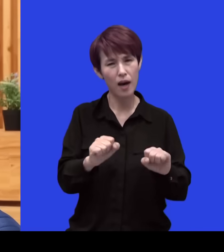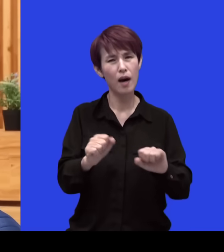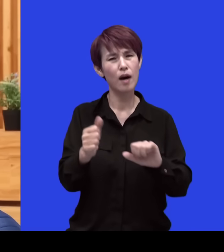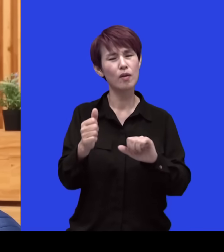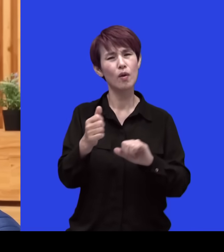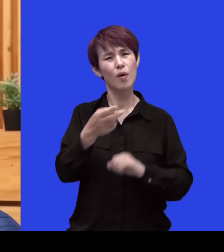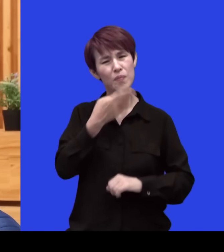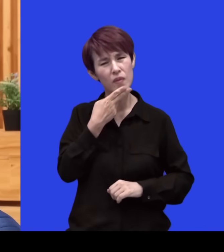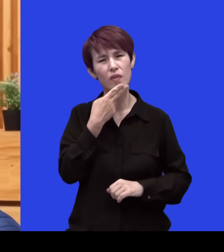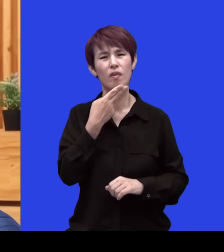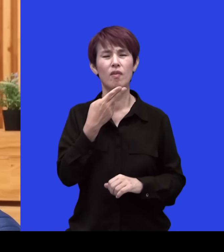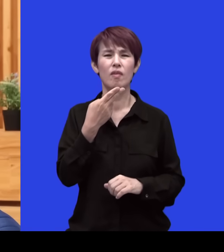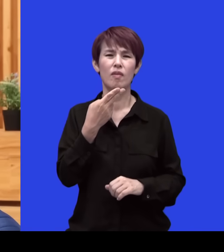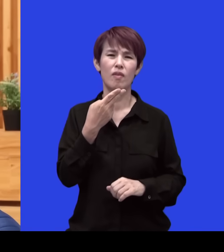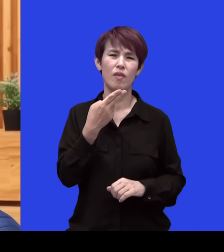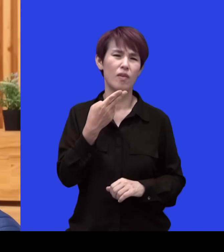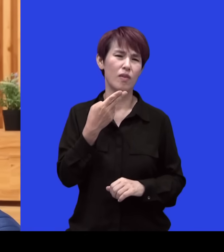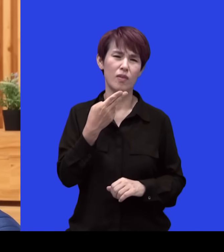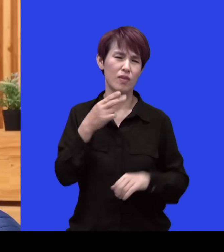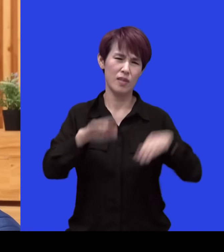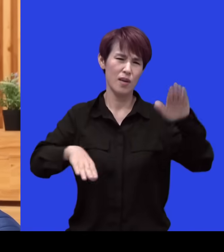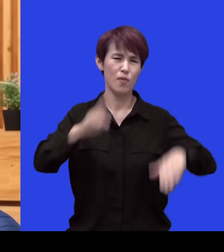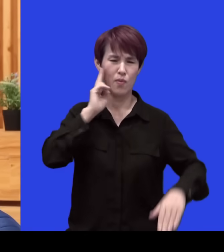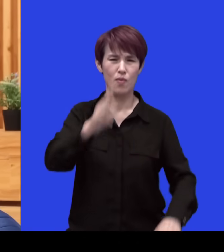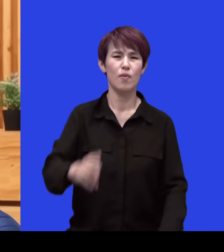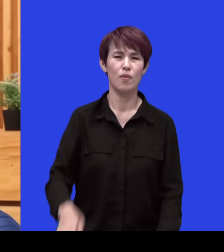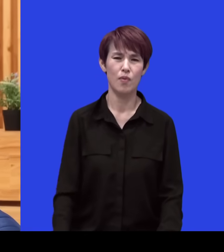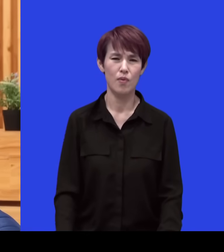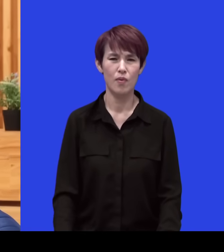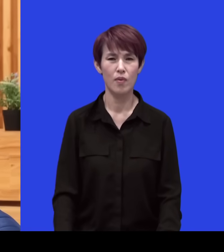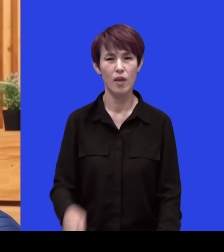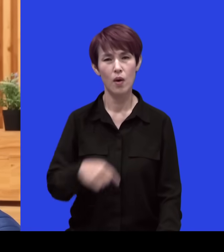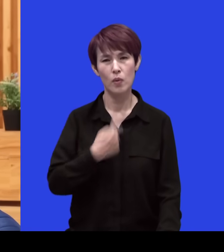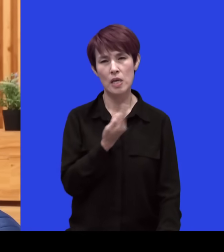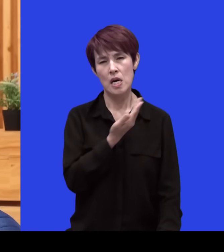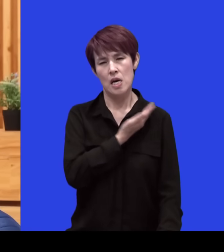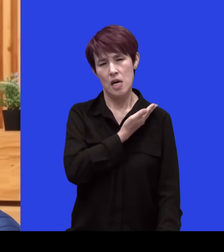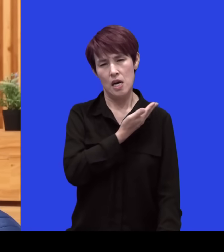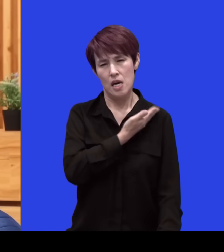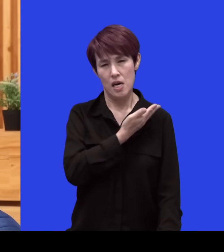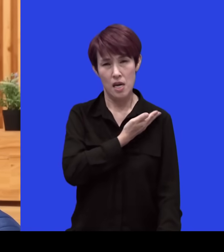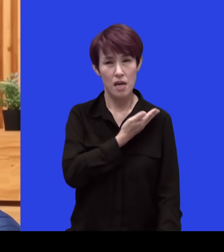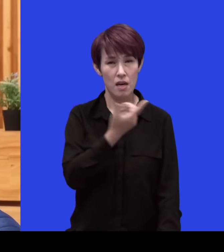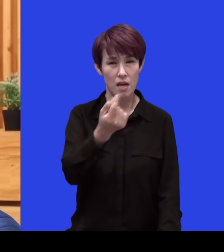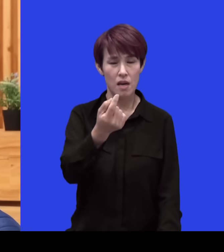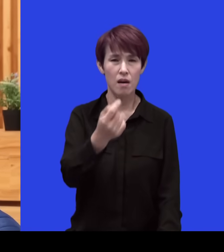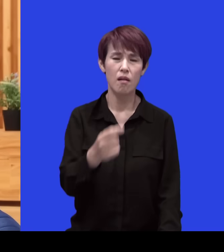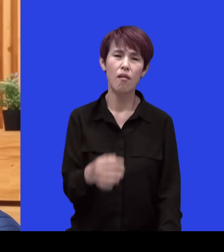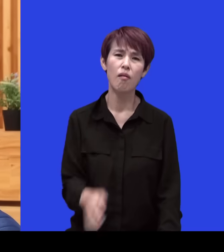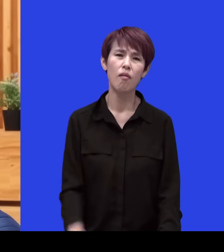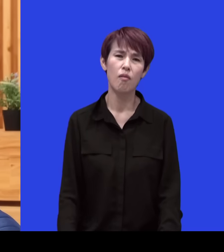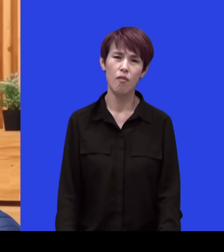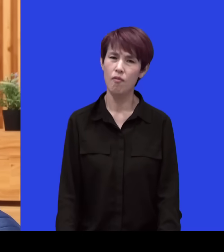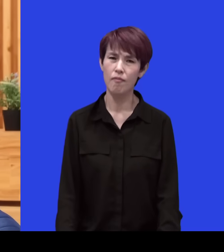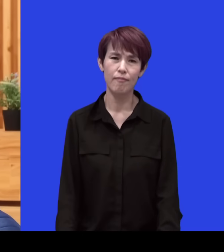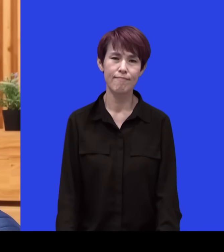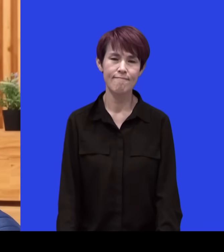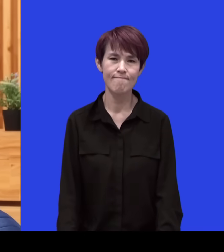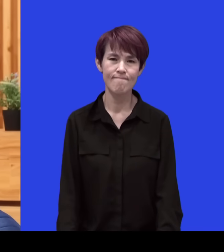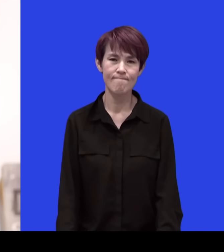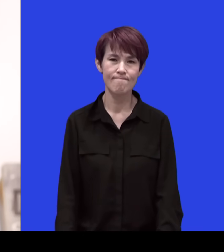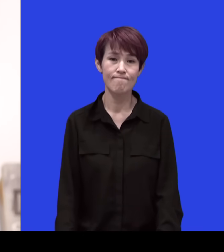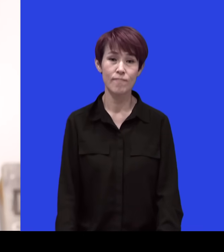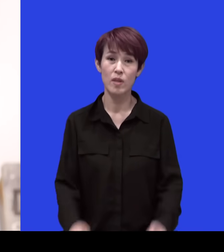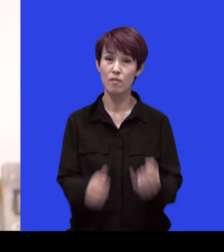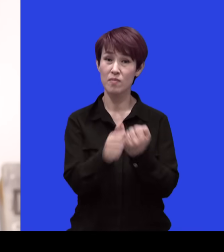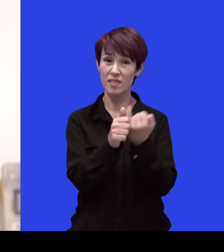여러 말로 위로를 하려고 하지만 사실 위로가 되지 않고 그렇죠. 나 혼자 견뎌내야 하잖아요. 그러니까 사모님이랑 두 분이 어떻게 그 견뎌내시면서 근데 이제 하셨어요? 우리